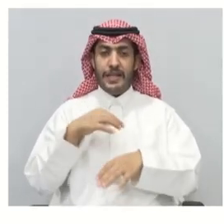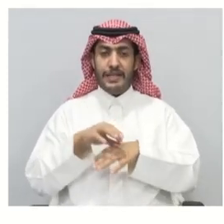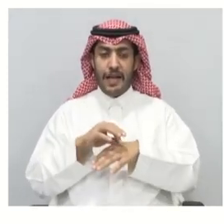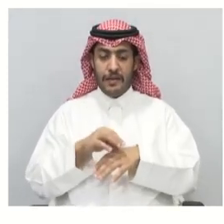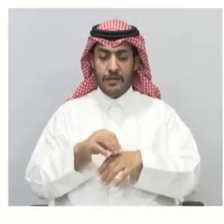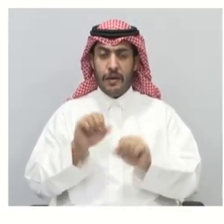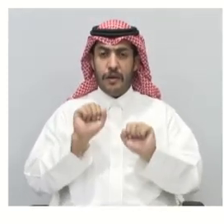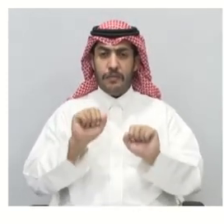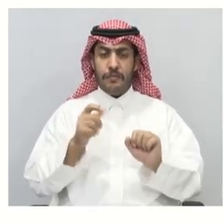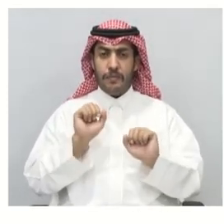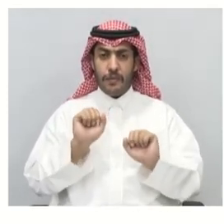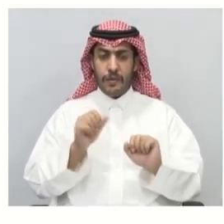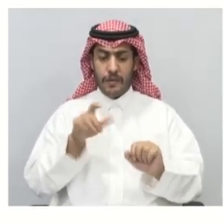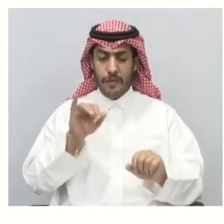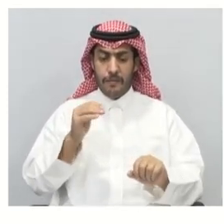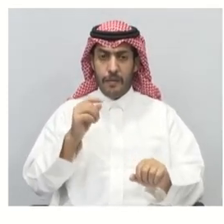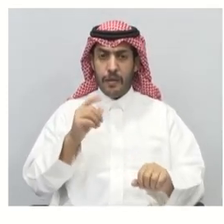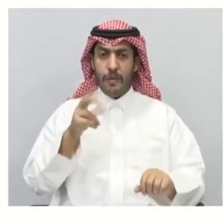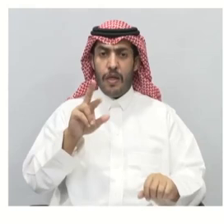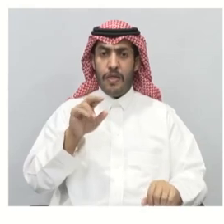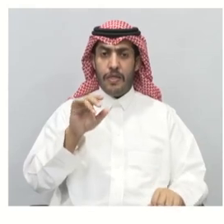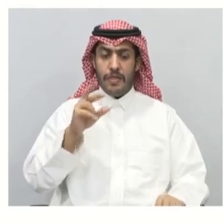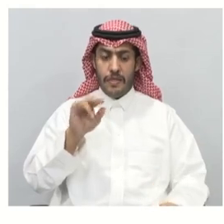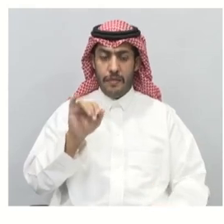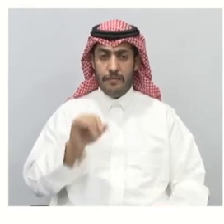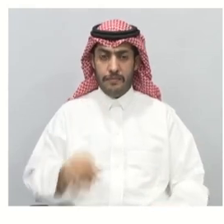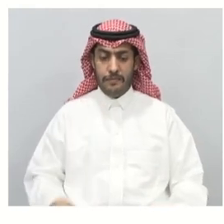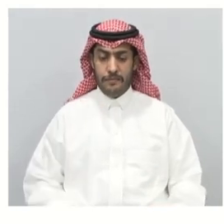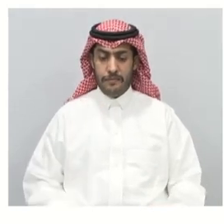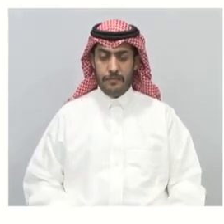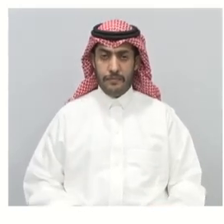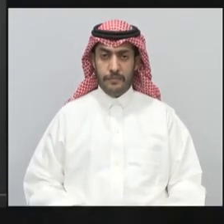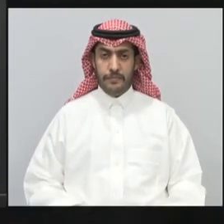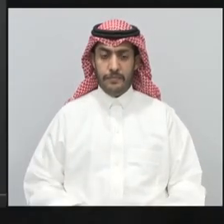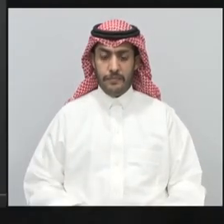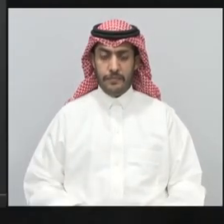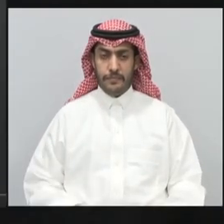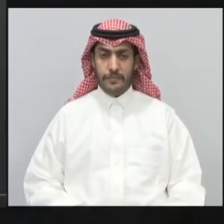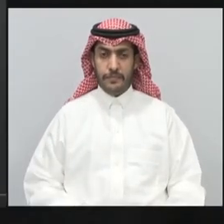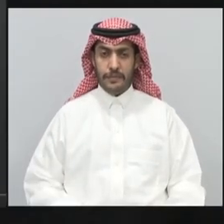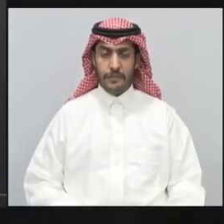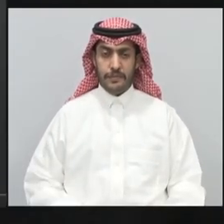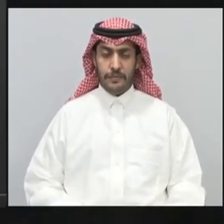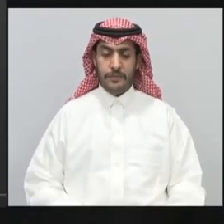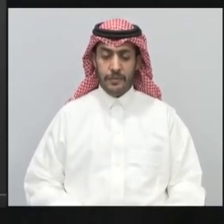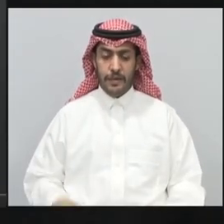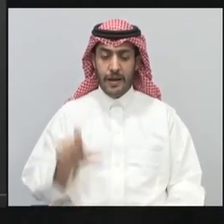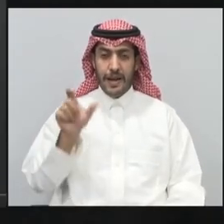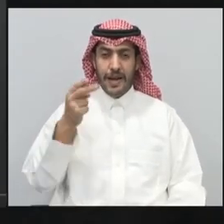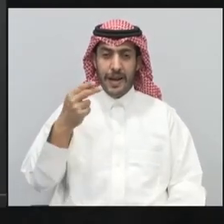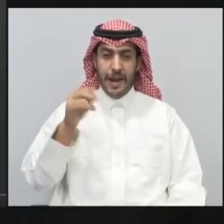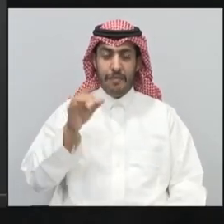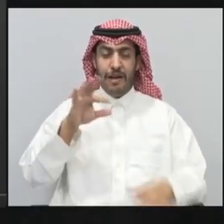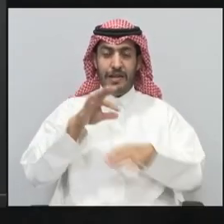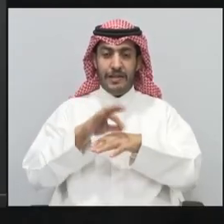المخصوص بالمدح او الذم هنا طبعا نعمه المدح لو عندنا الجمله نعمل الانسان